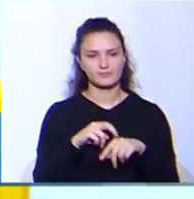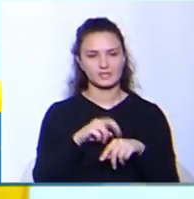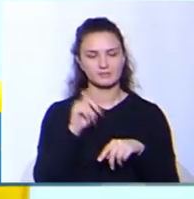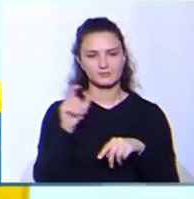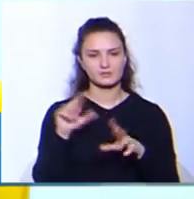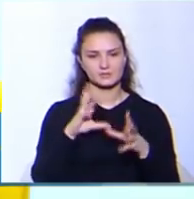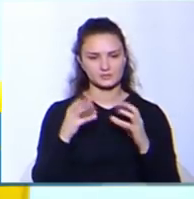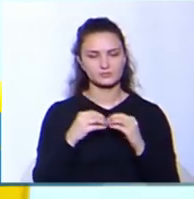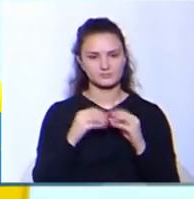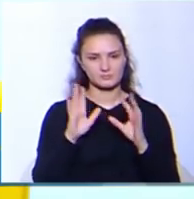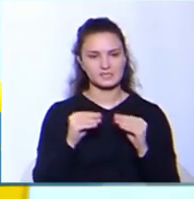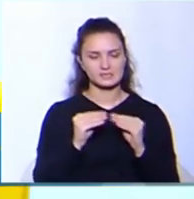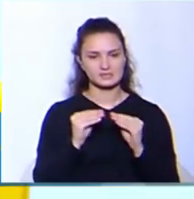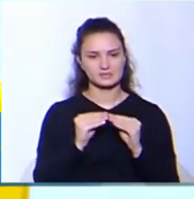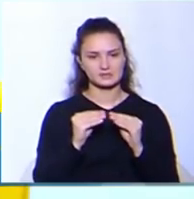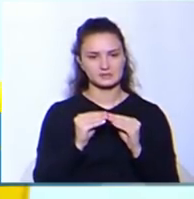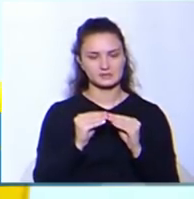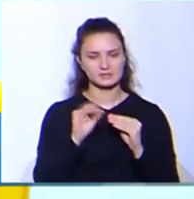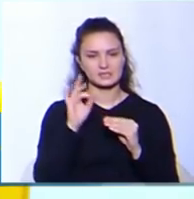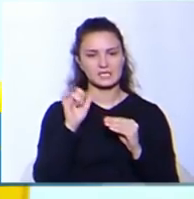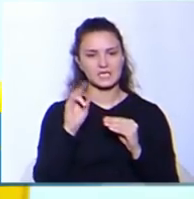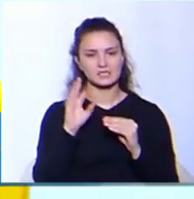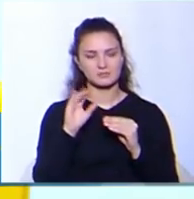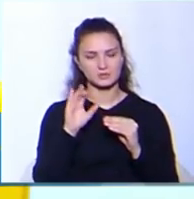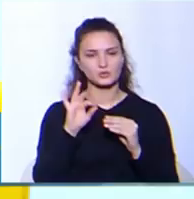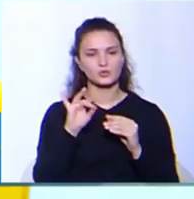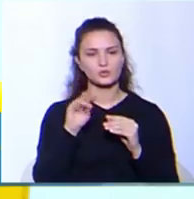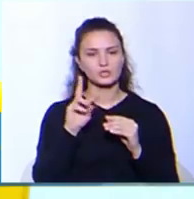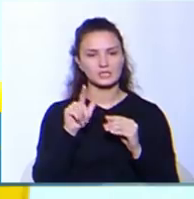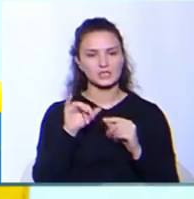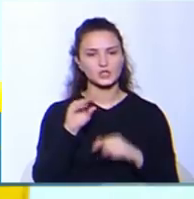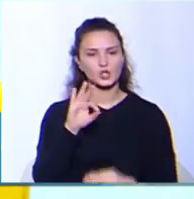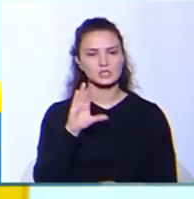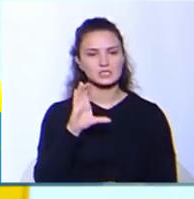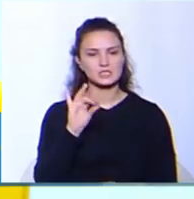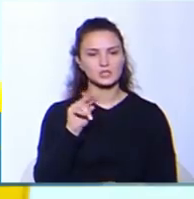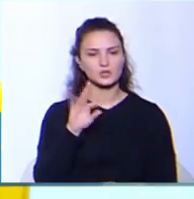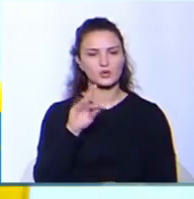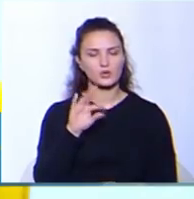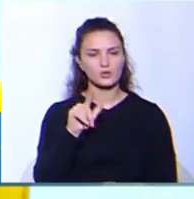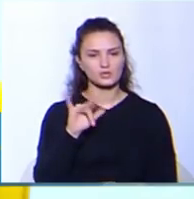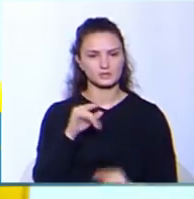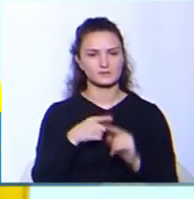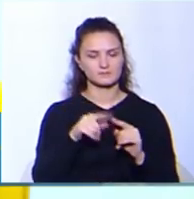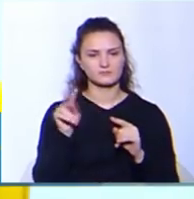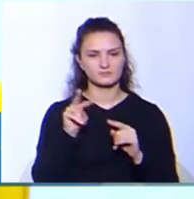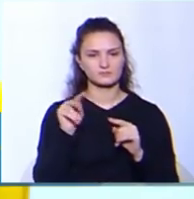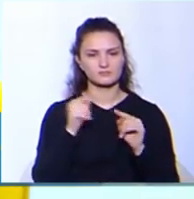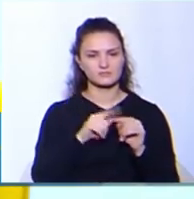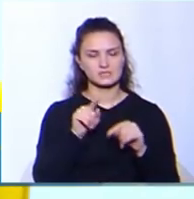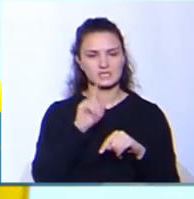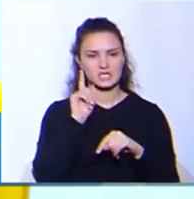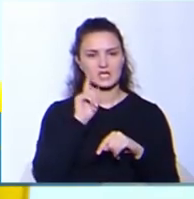და საბოლოოდ მაინც რეანიმატოლოგებს და ტოქსიკოლოგებს უწევთ ხოლმე შეხება ეს გახლავთ ეგრეთ წოდებული დებიუტანტები